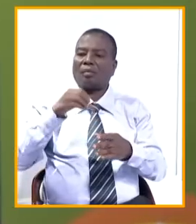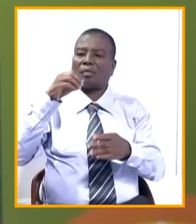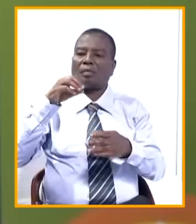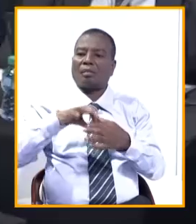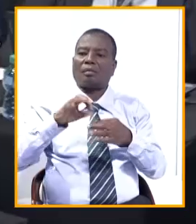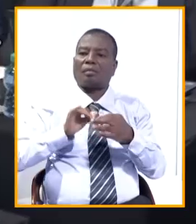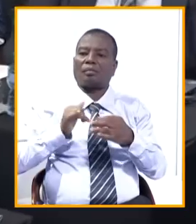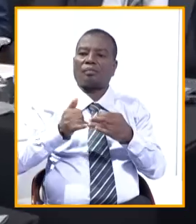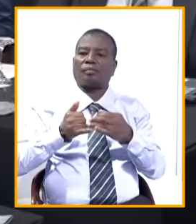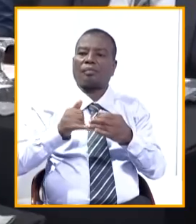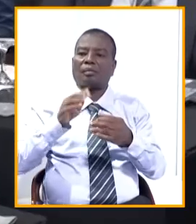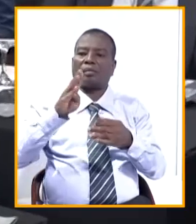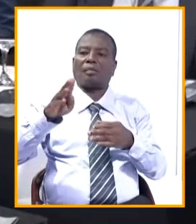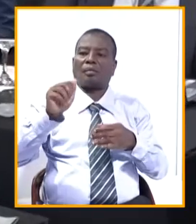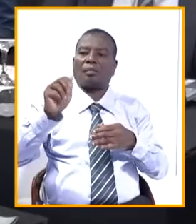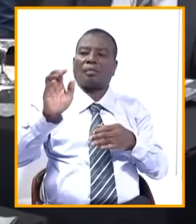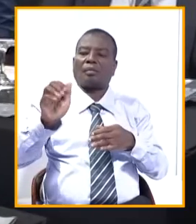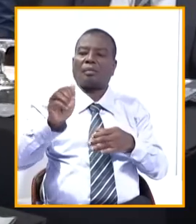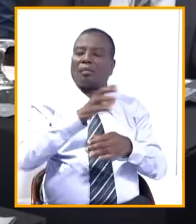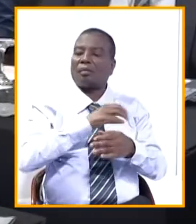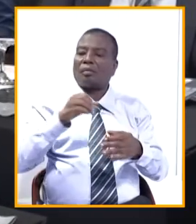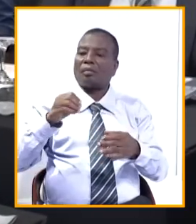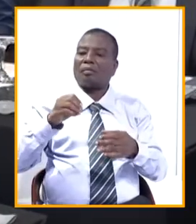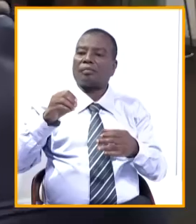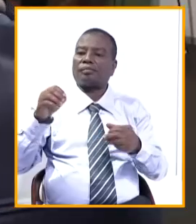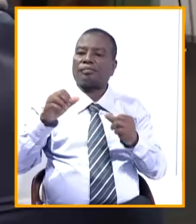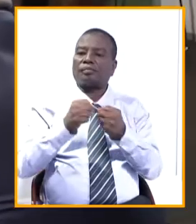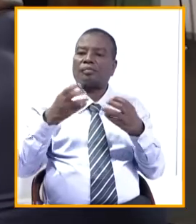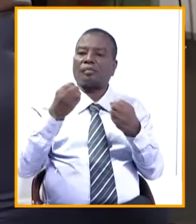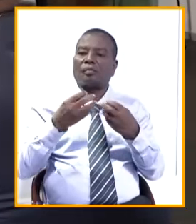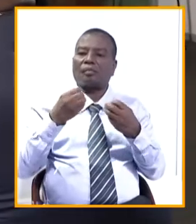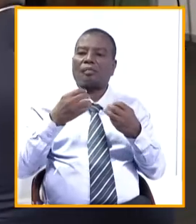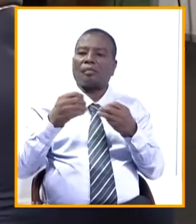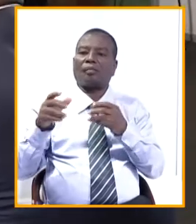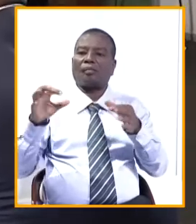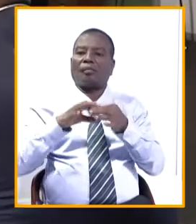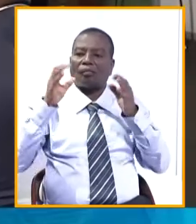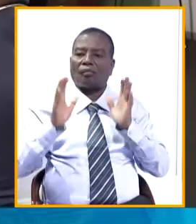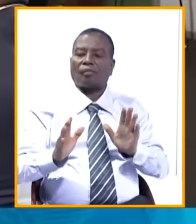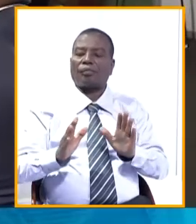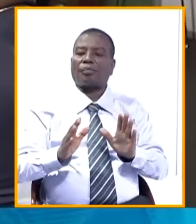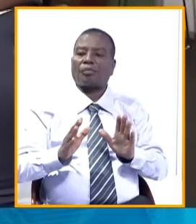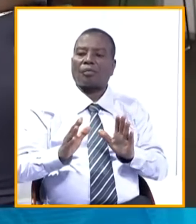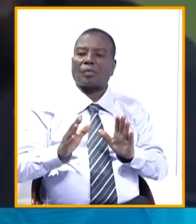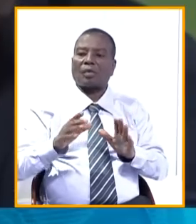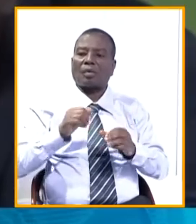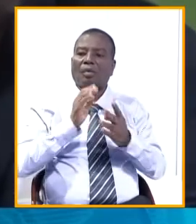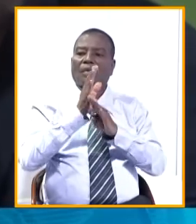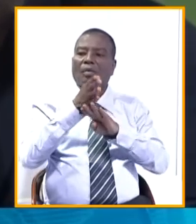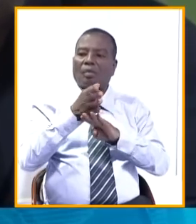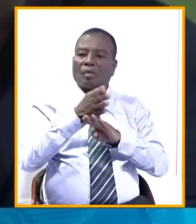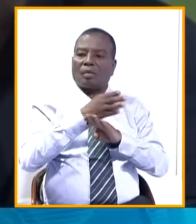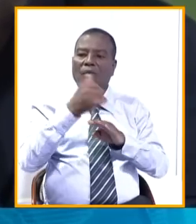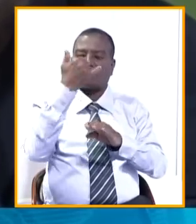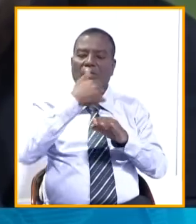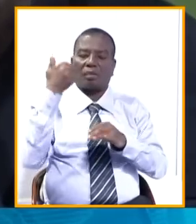pays. La BAD, en lien avec plusieurs partenaires de développement, s'engage à financer le projet de souveraineté alimentaire à travers les pactes des